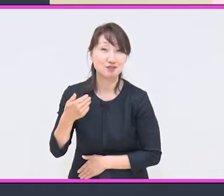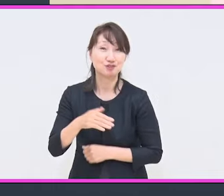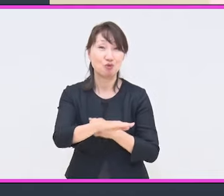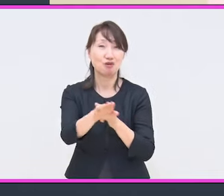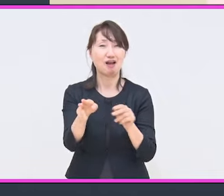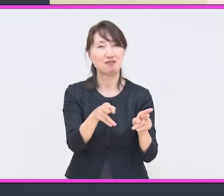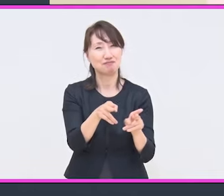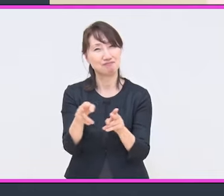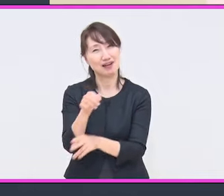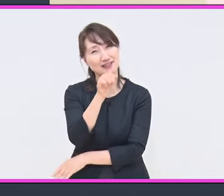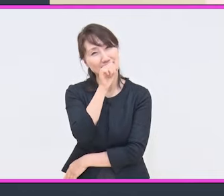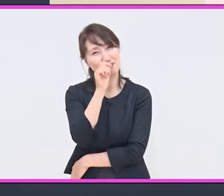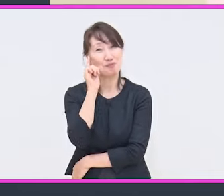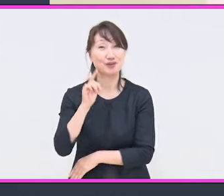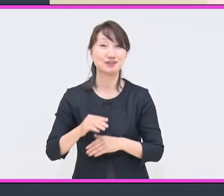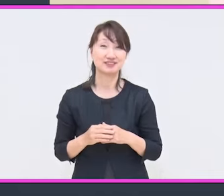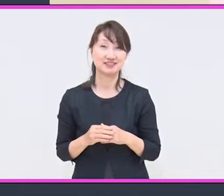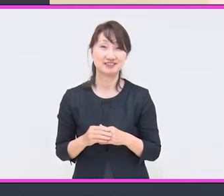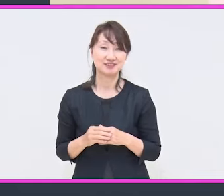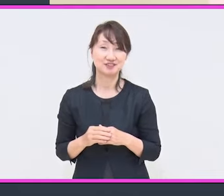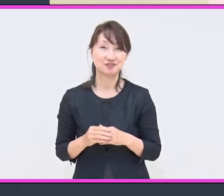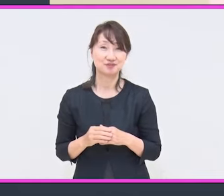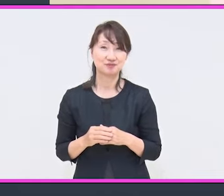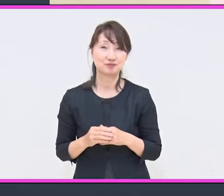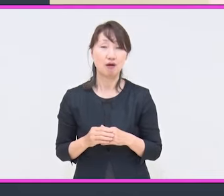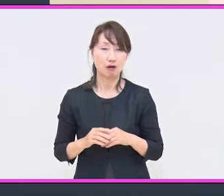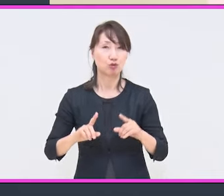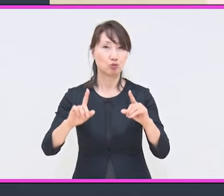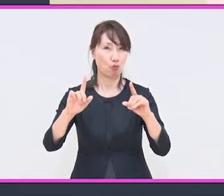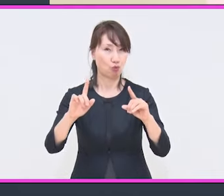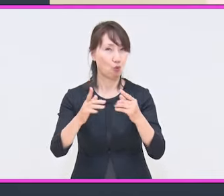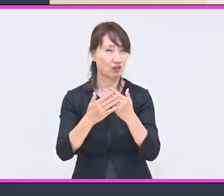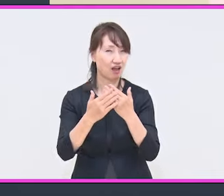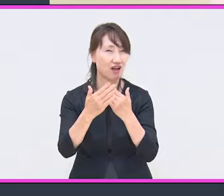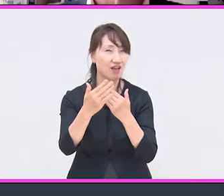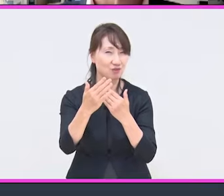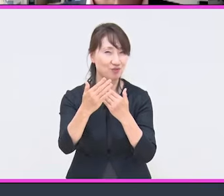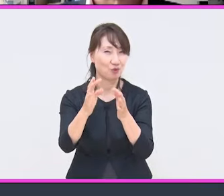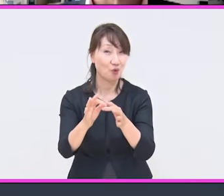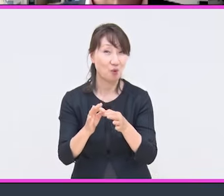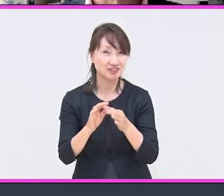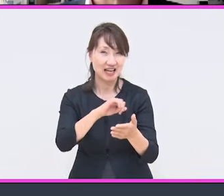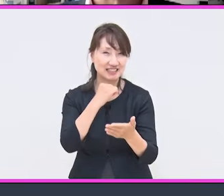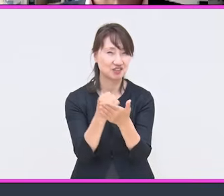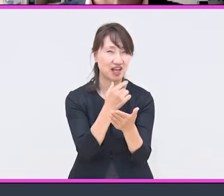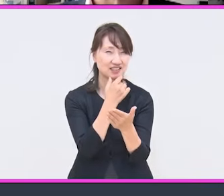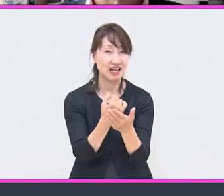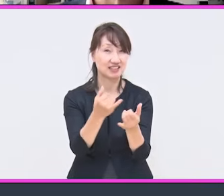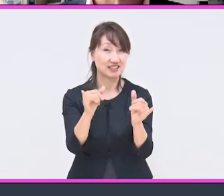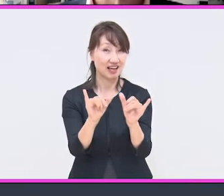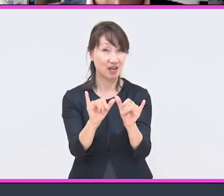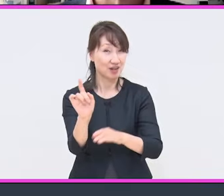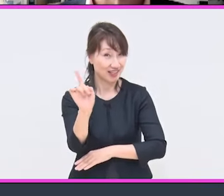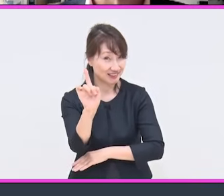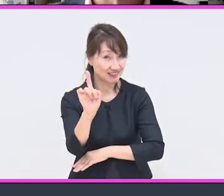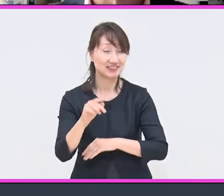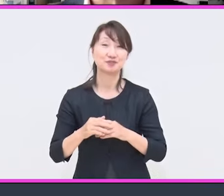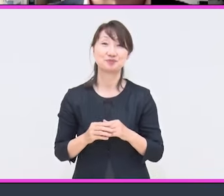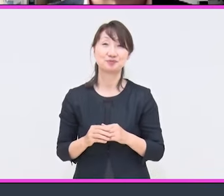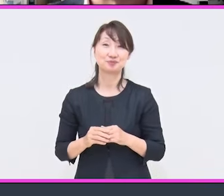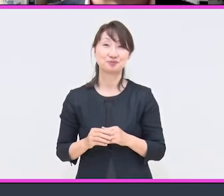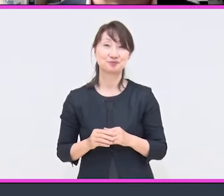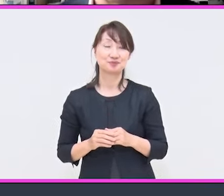環境であればいいなと思います、 はい、東京大会を通して実現させたい社会について改めて伺い